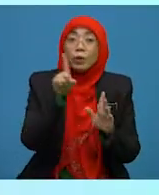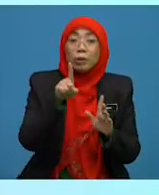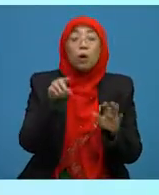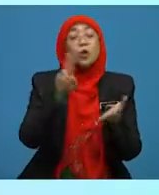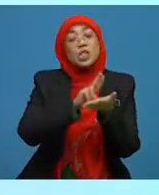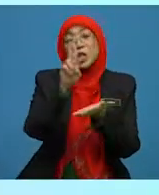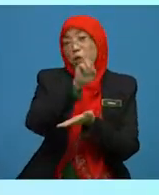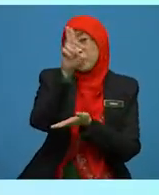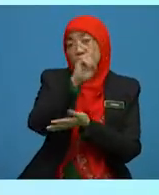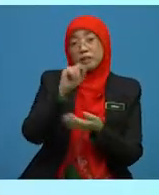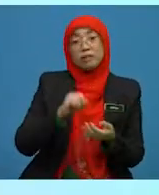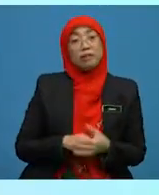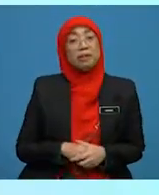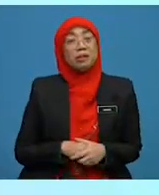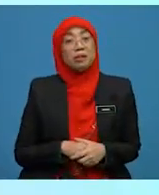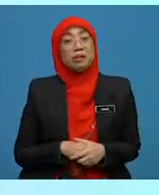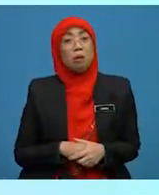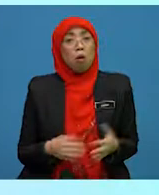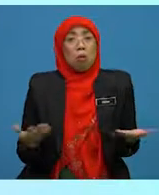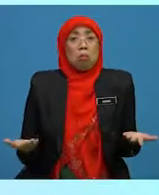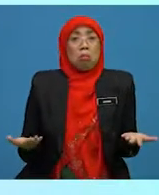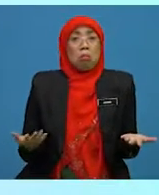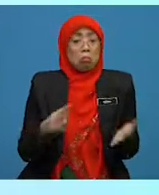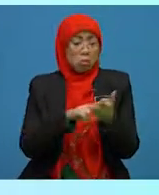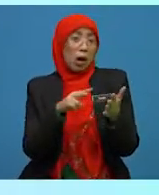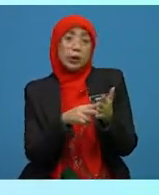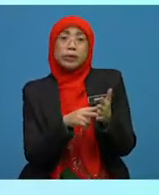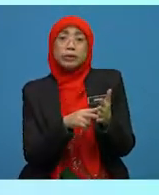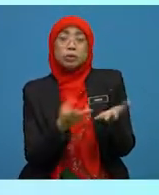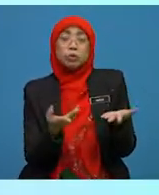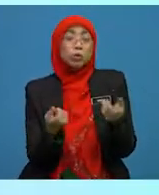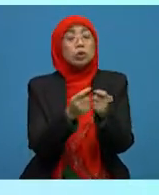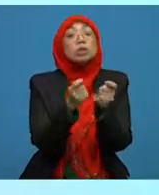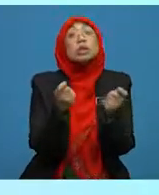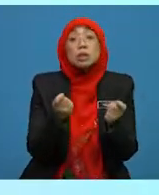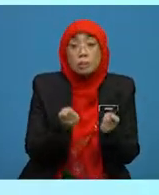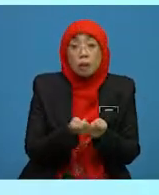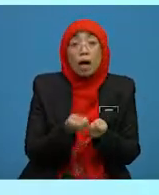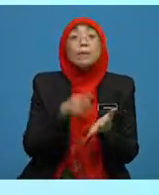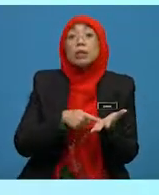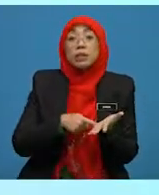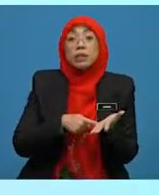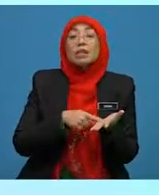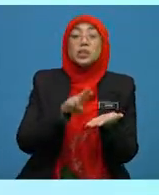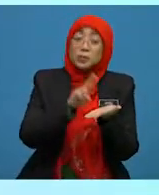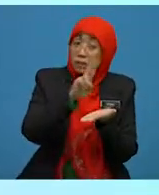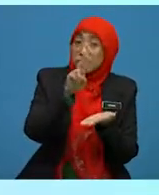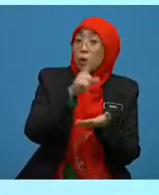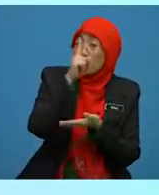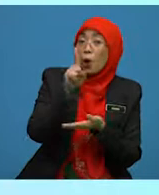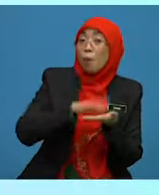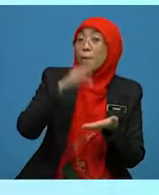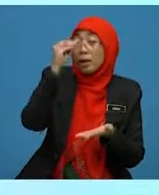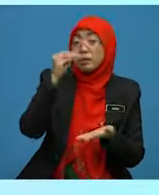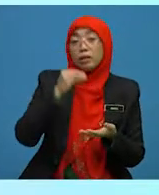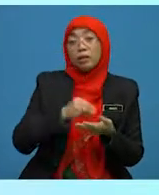Makna denotatif bagi university bermaksud badan tempat memberi pelajaran tinggi dalam pelbagai